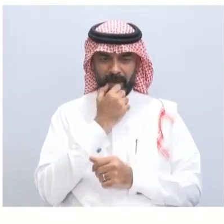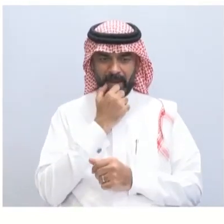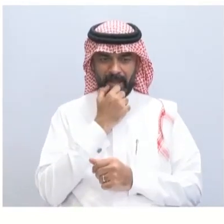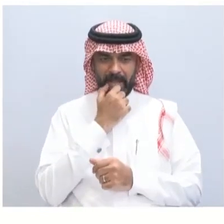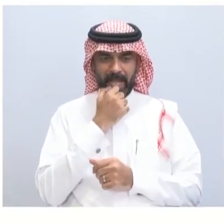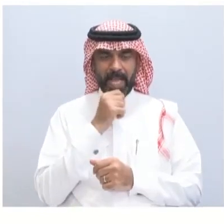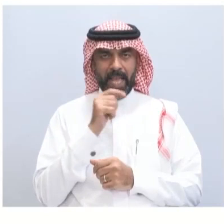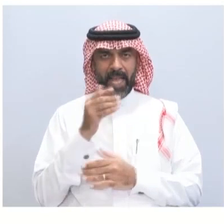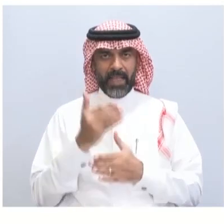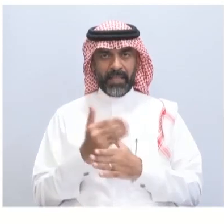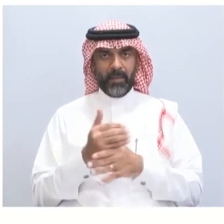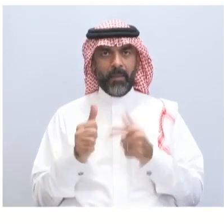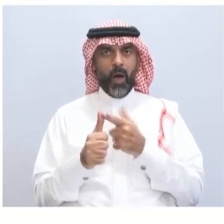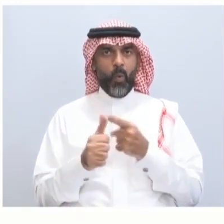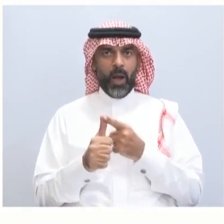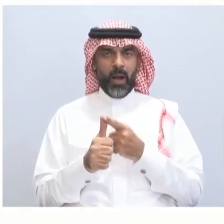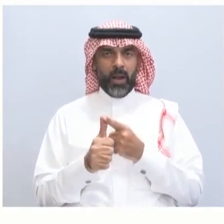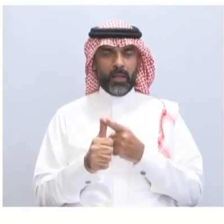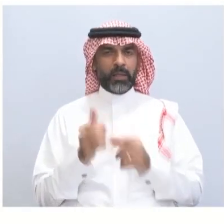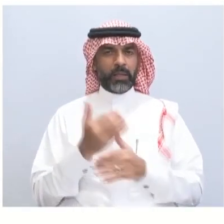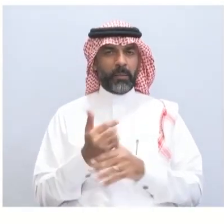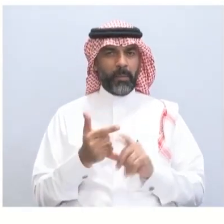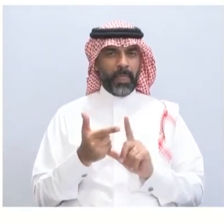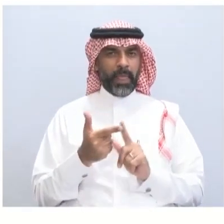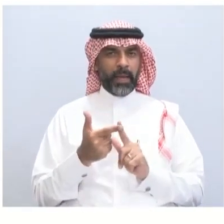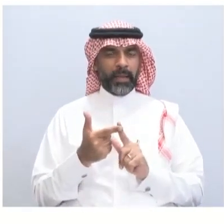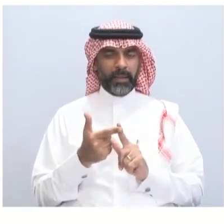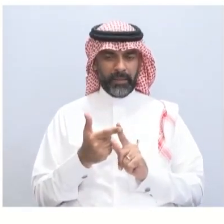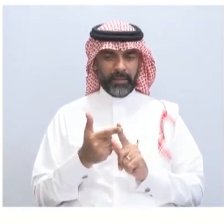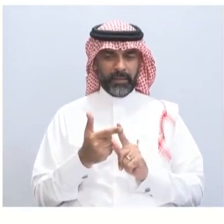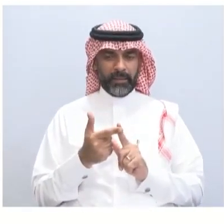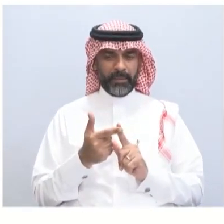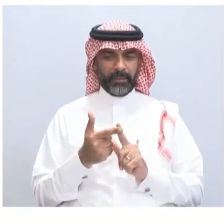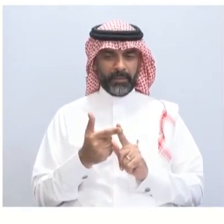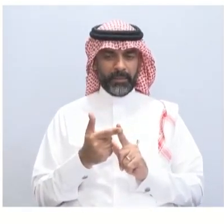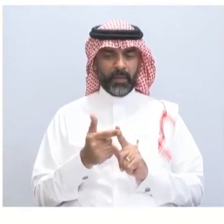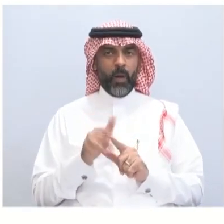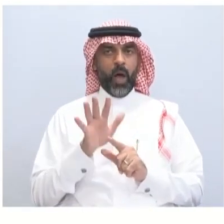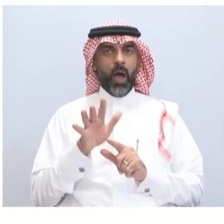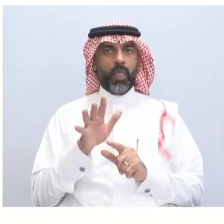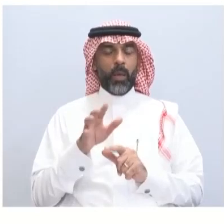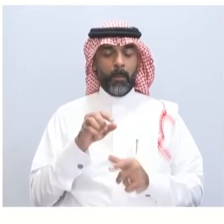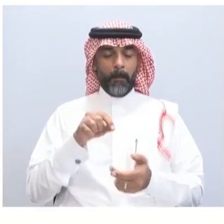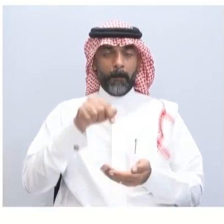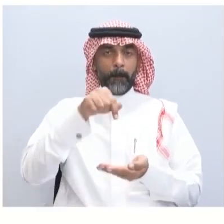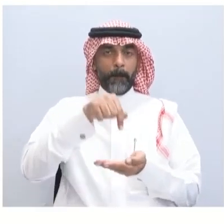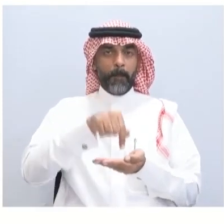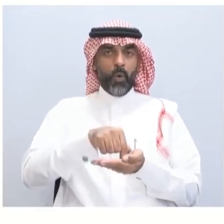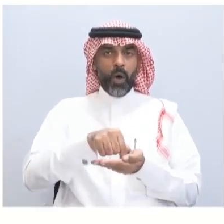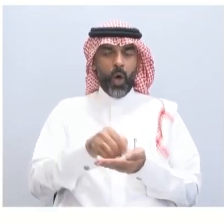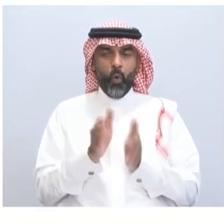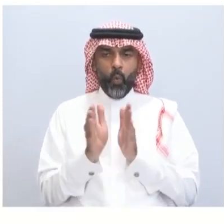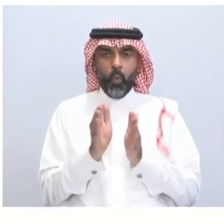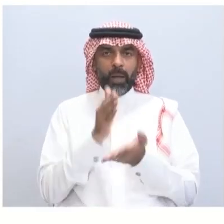اذا هذا هو السبب الاول السبب الثاني انها ذات موقع متوسط بين